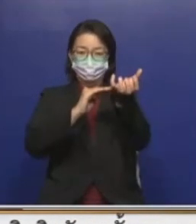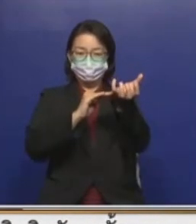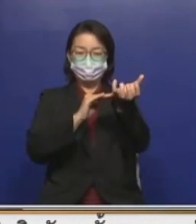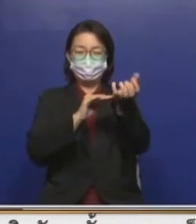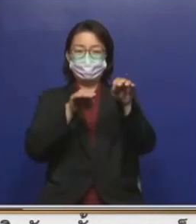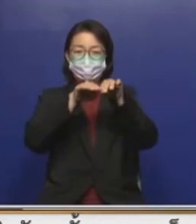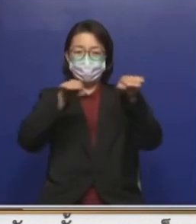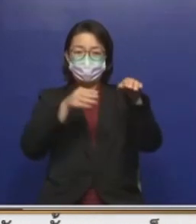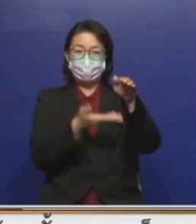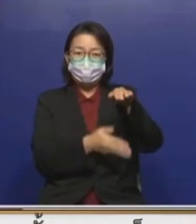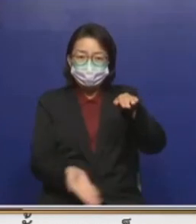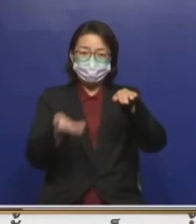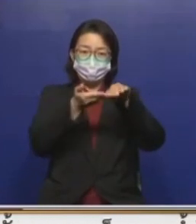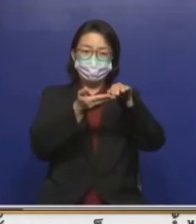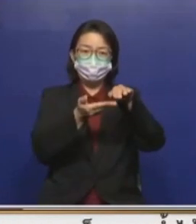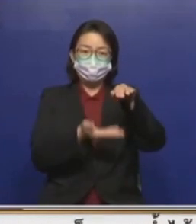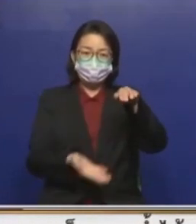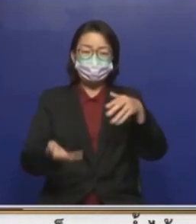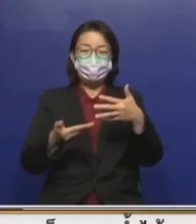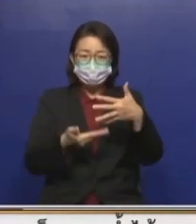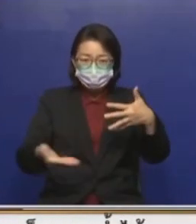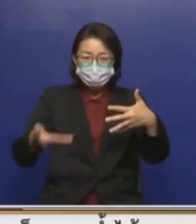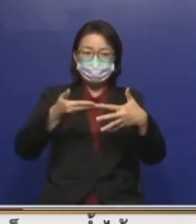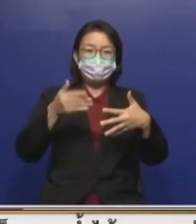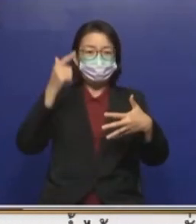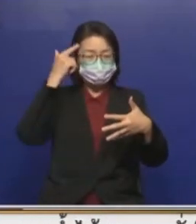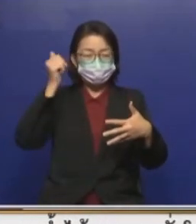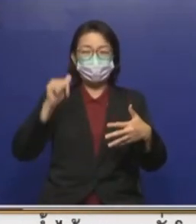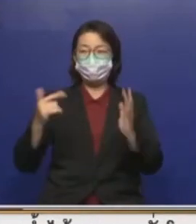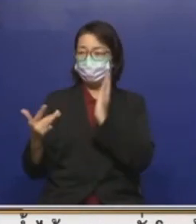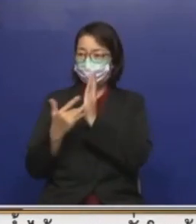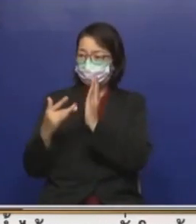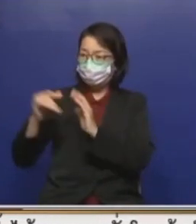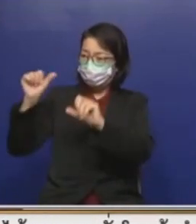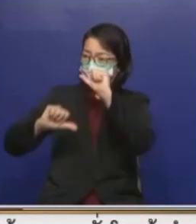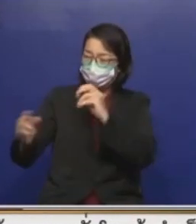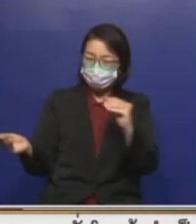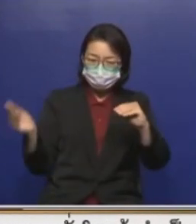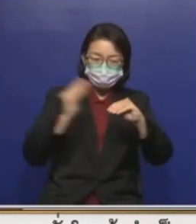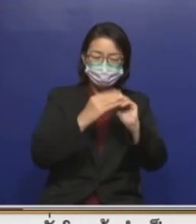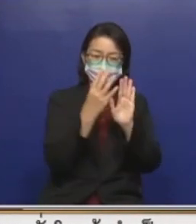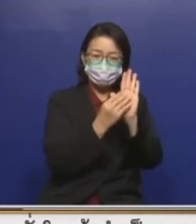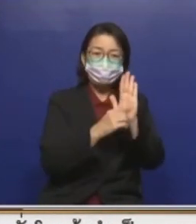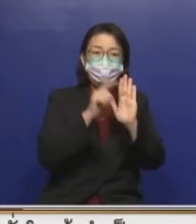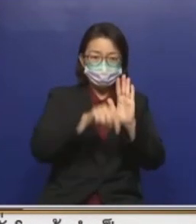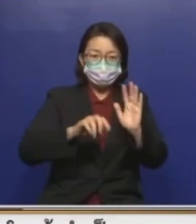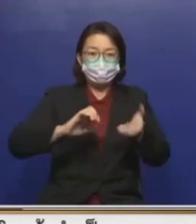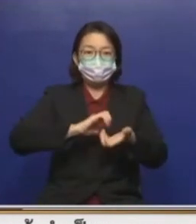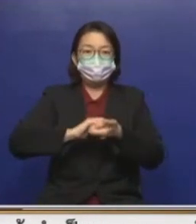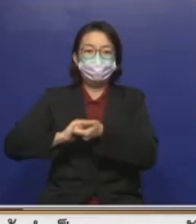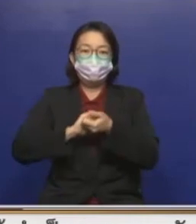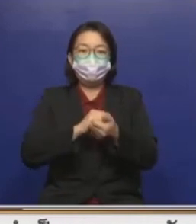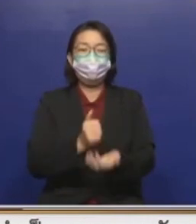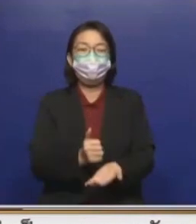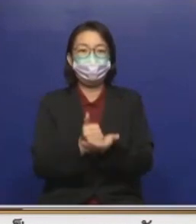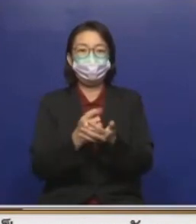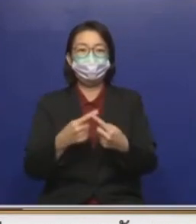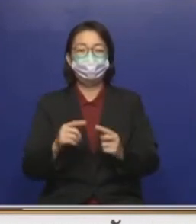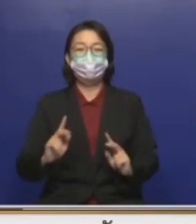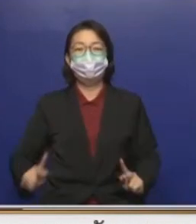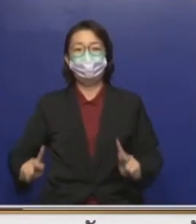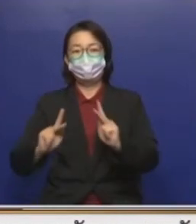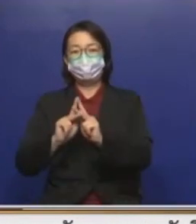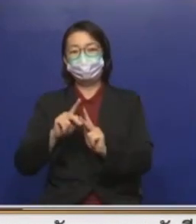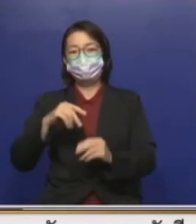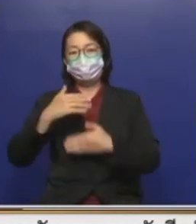าซึ่งจะต้องใช้ความรู้ทางด้านวิทยาศาสตร์เทคโนโลยีที่เหมาะสมแต่สิ่งเหล่านี้กรมพัฒนาชุมชนก็ไม่ได้ทำค่